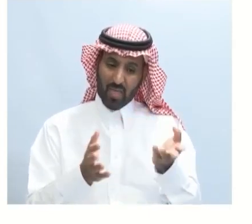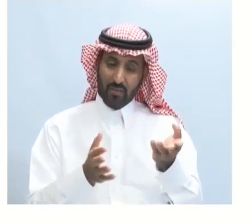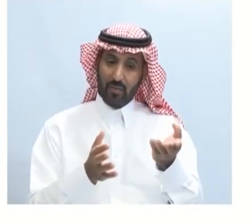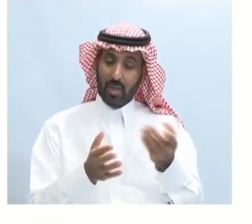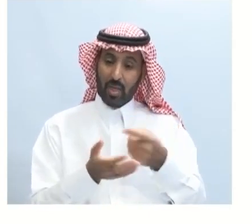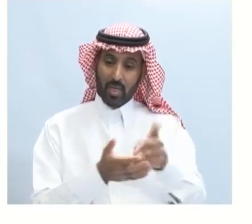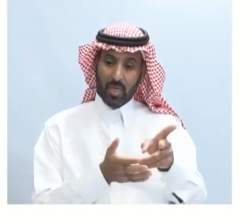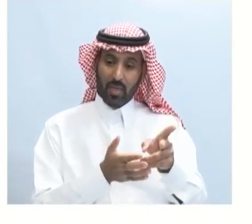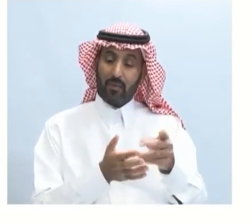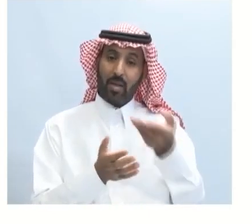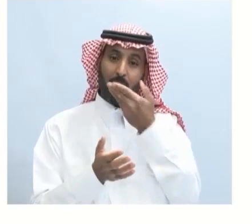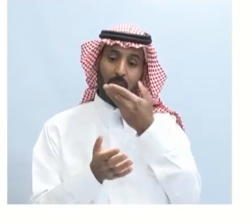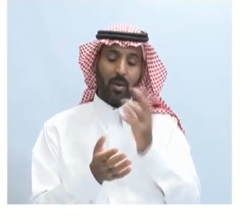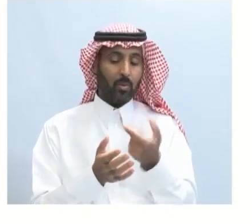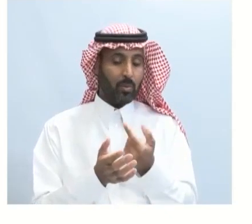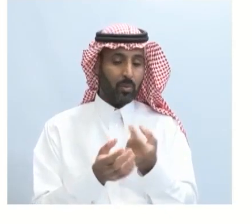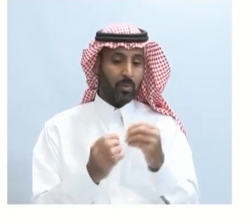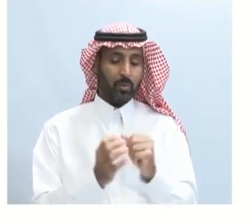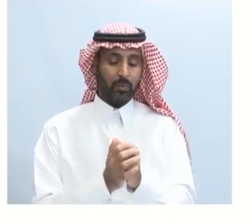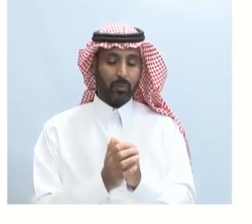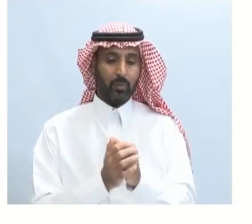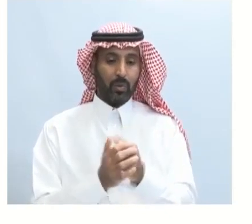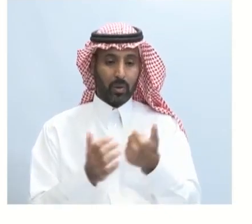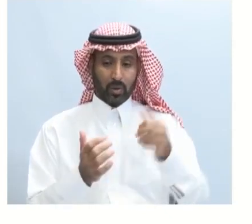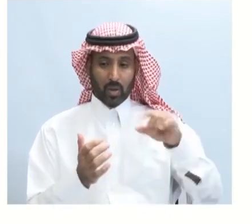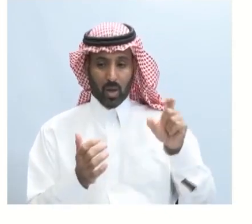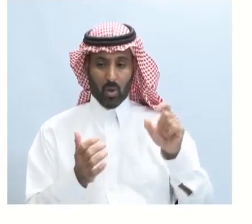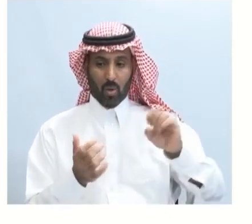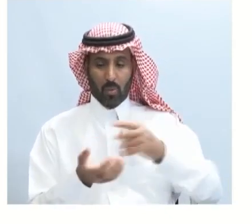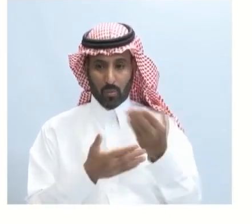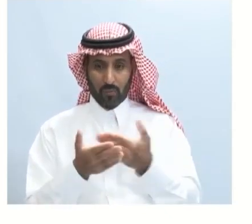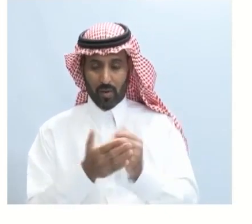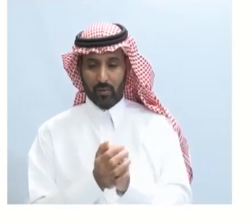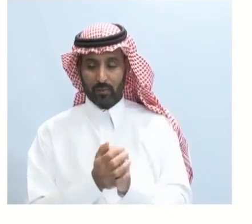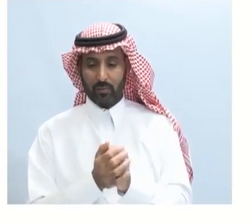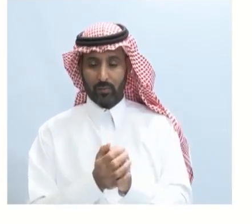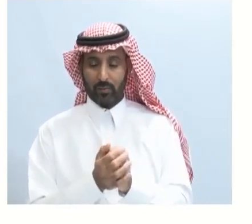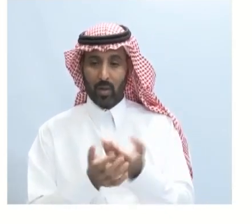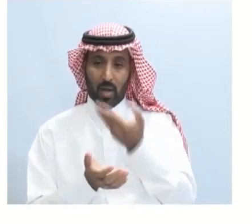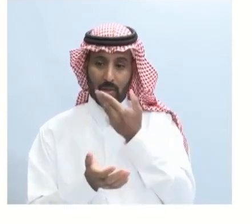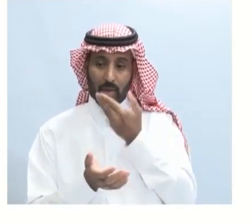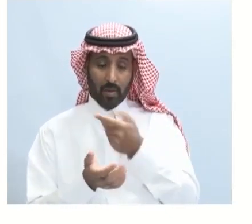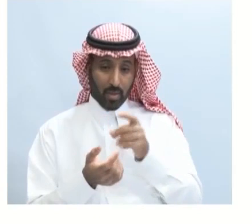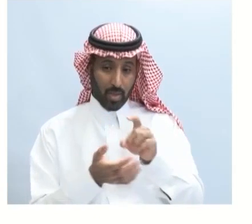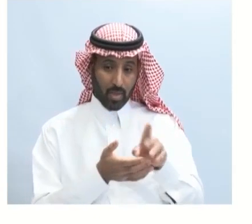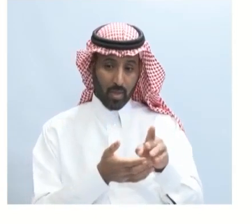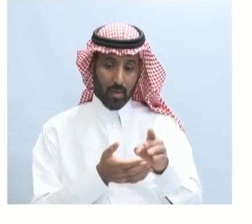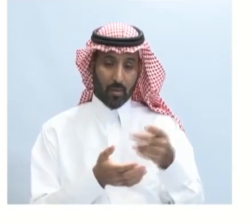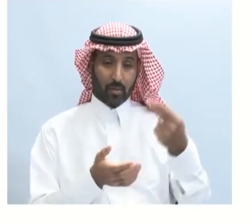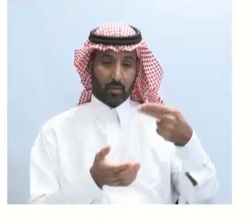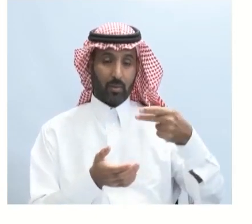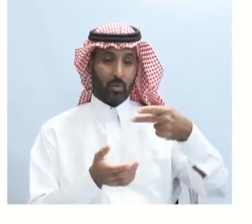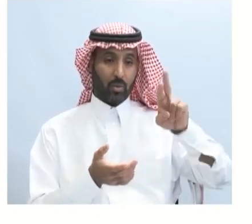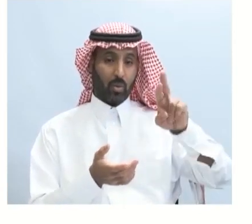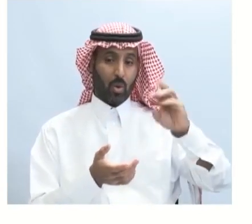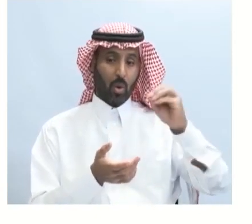حذف الماء والايثانول هو متفاعل اذا حذفت من الايثانول اللي هو